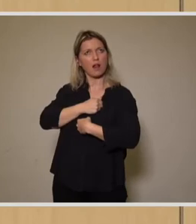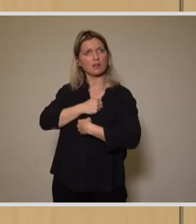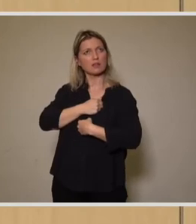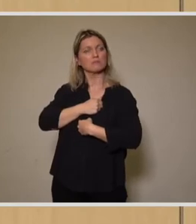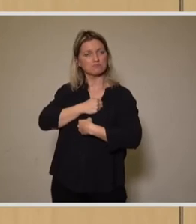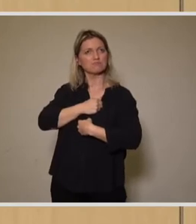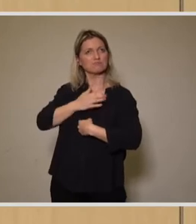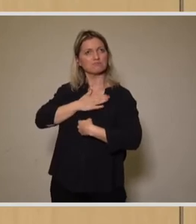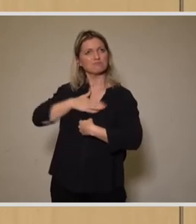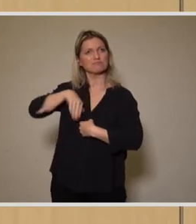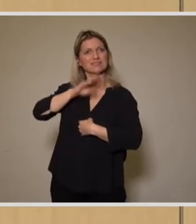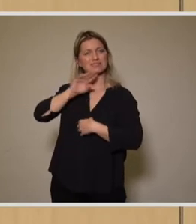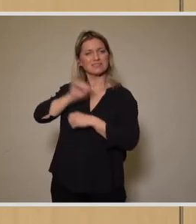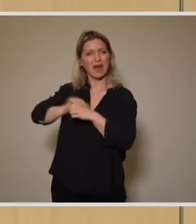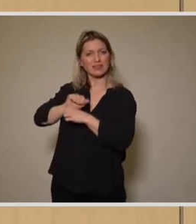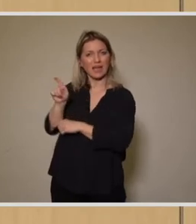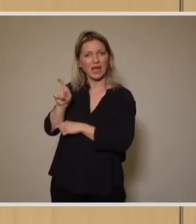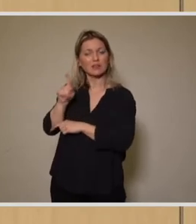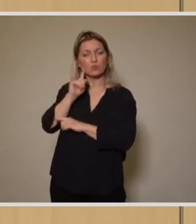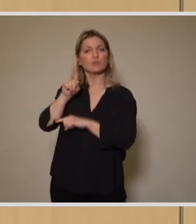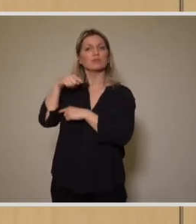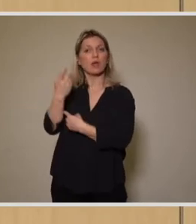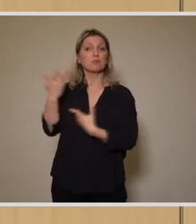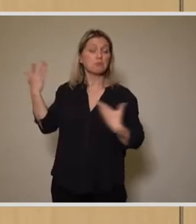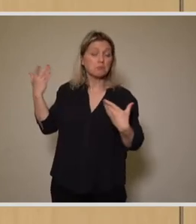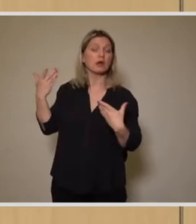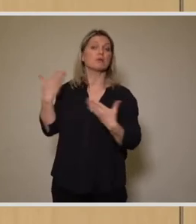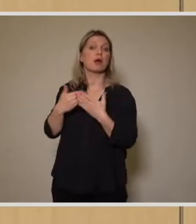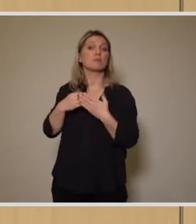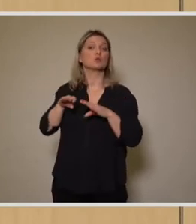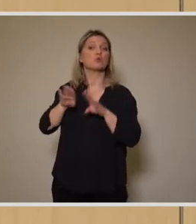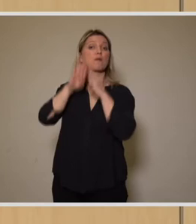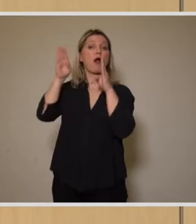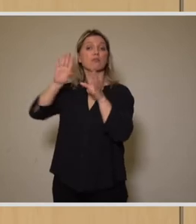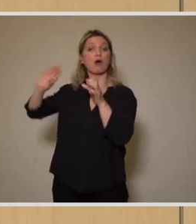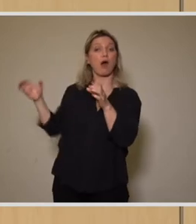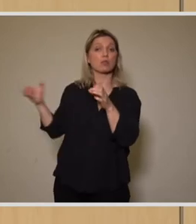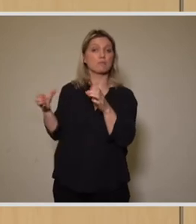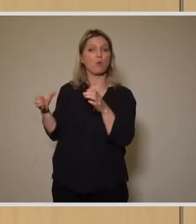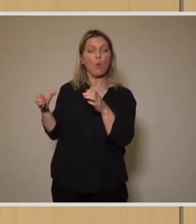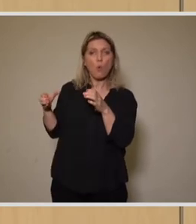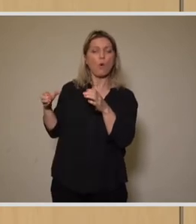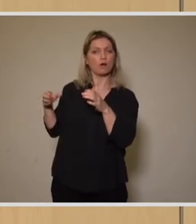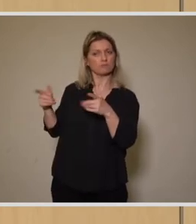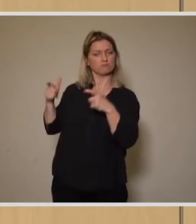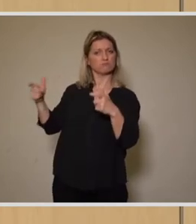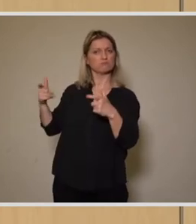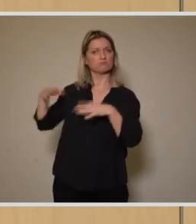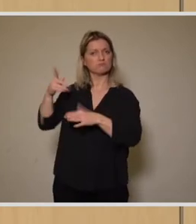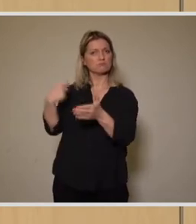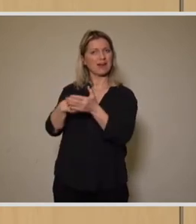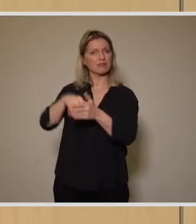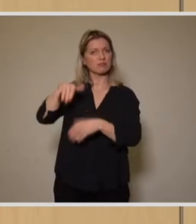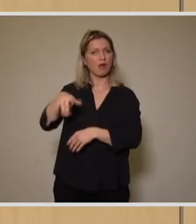zu sanieren und dann mit einem Schwimmhallenanbau sozusagen aufzuwerten, sehr interessant. Und das wäre für mich persönlich und auch für viele